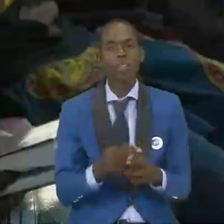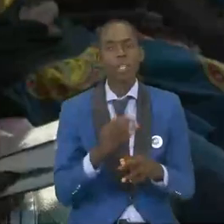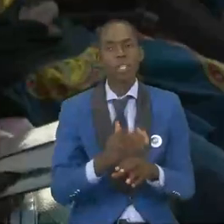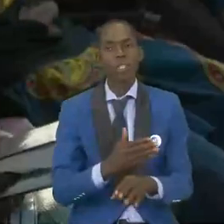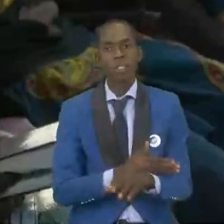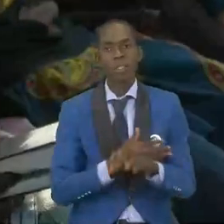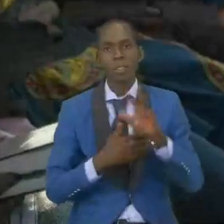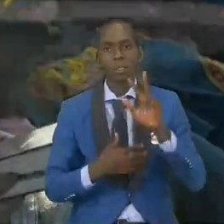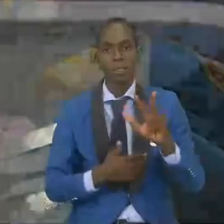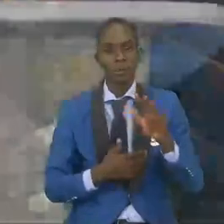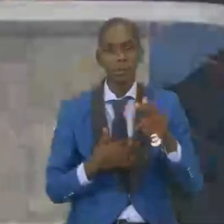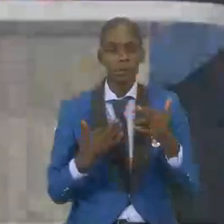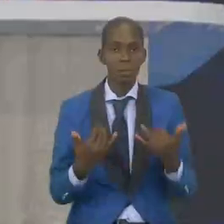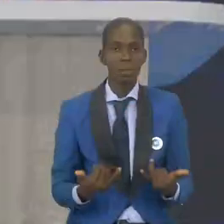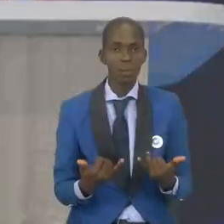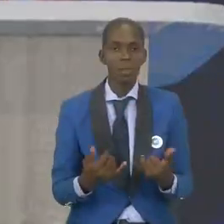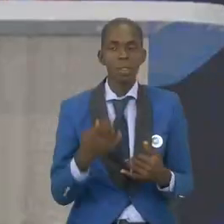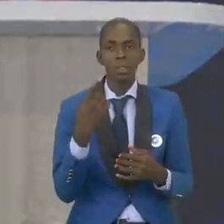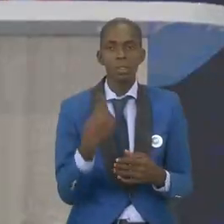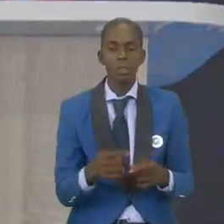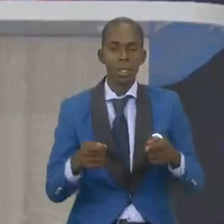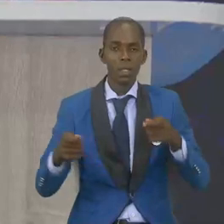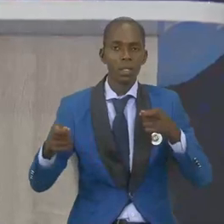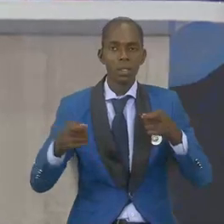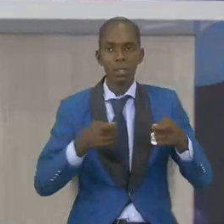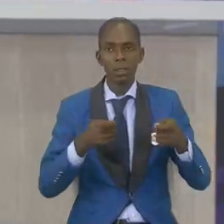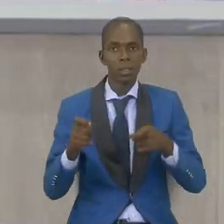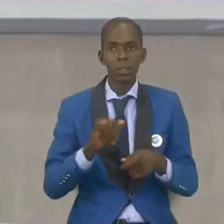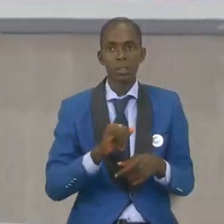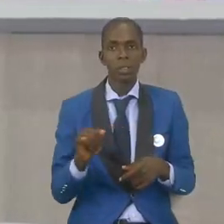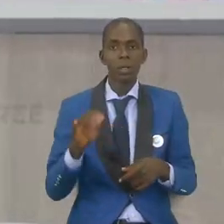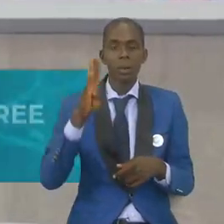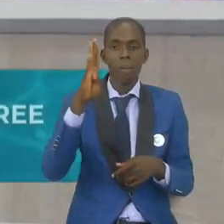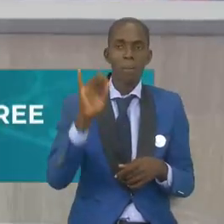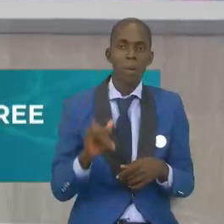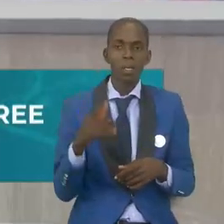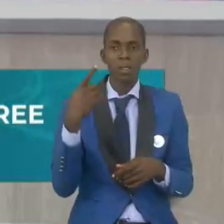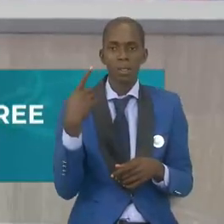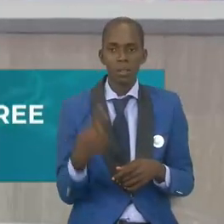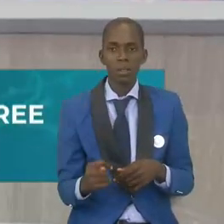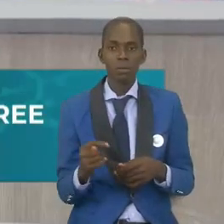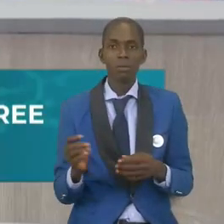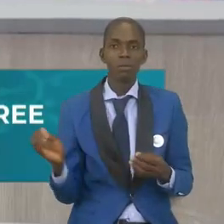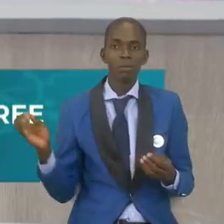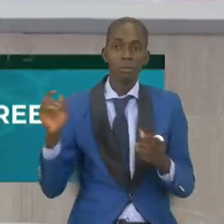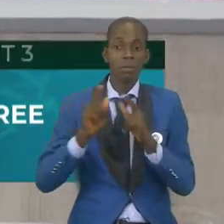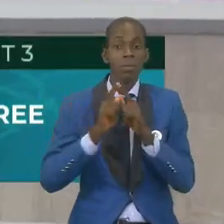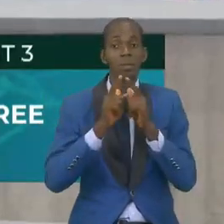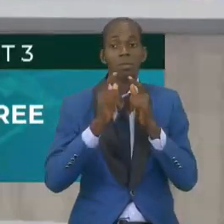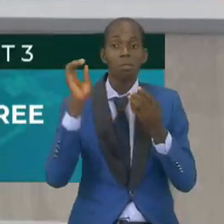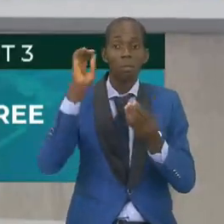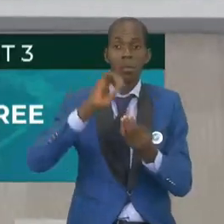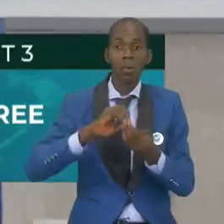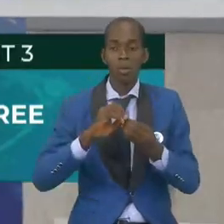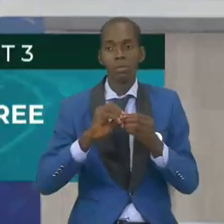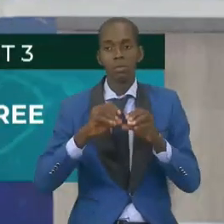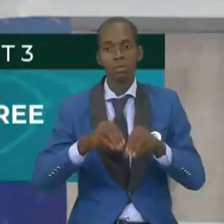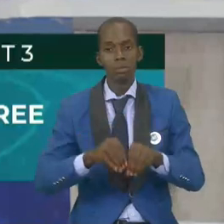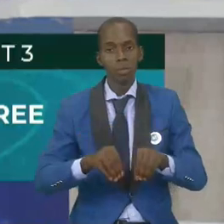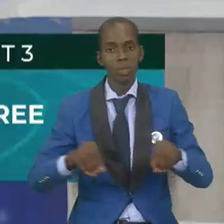Le Seigneur sera avec toi. » Troisième élément maintenant, régner par le décret